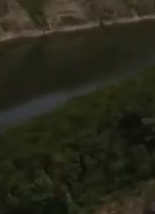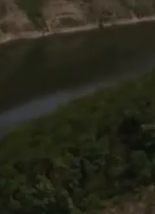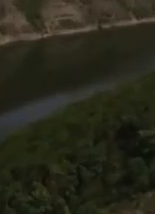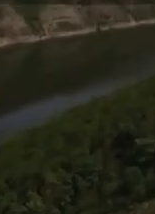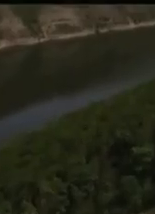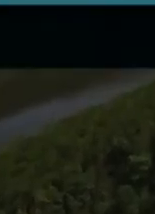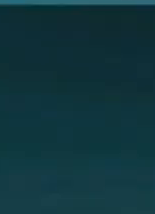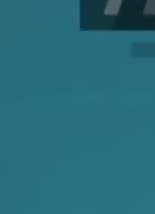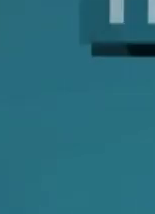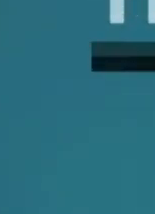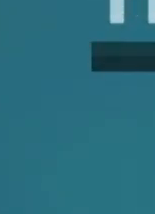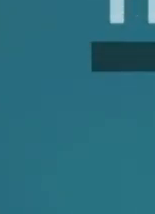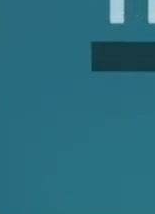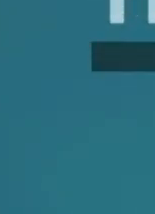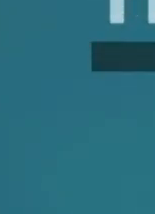Музика